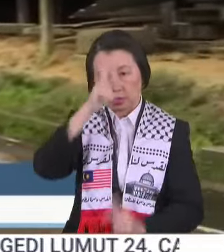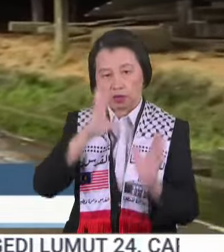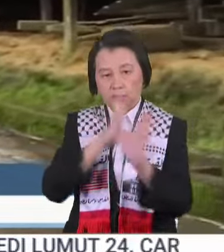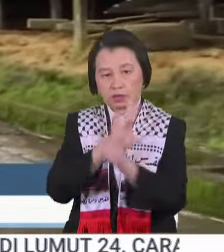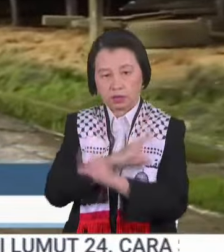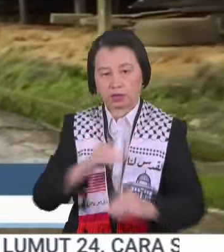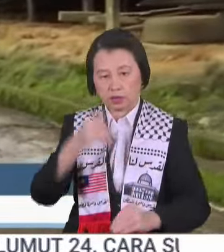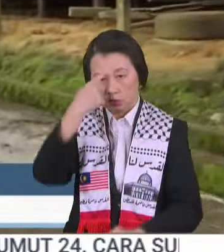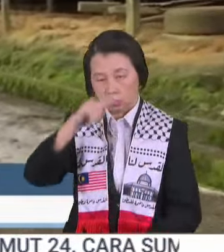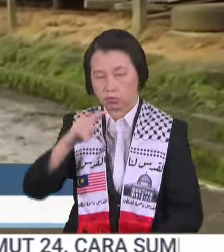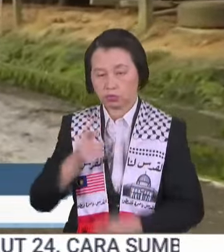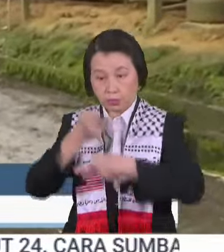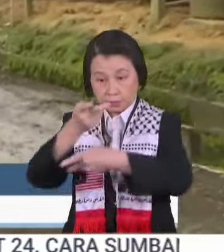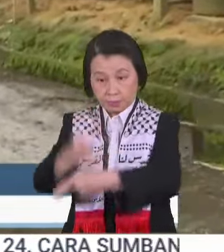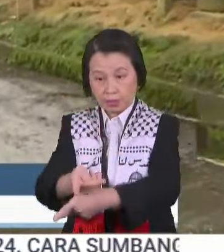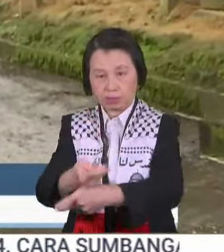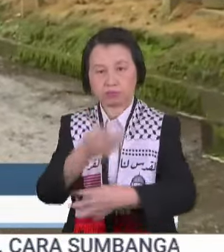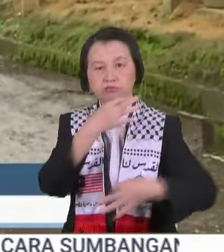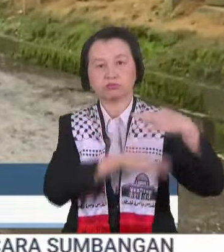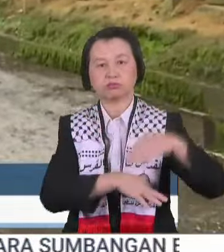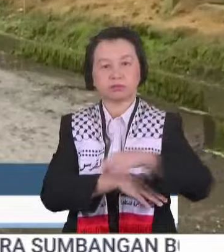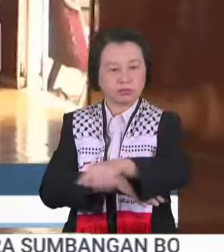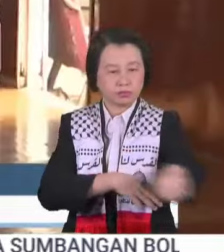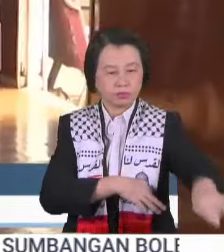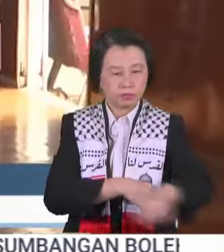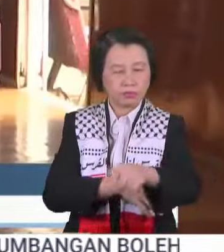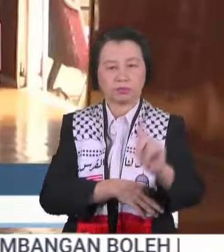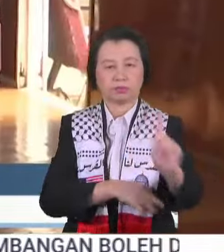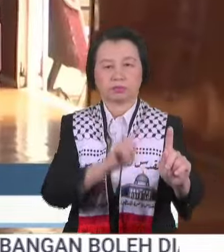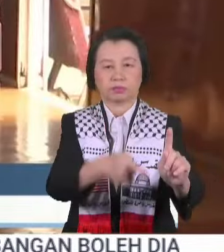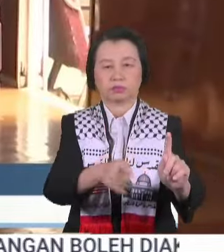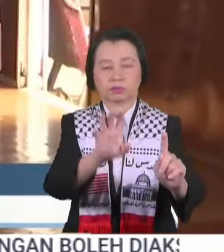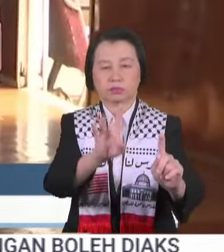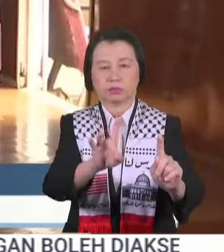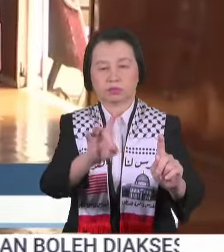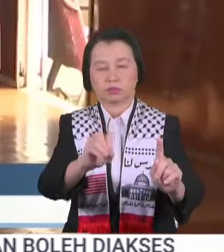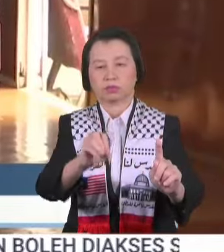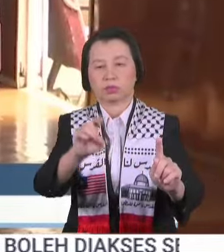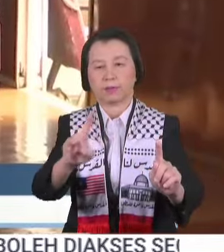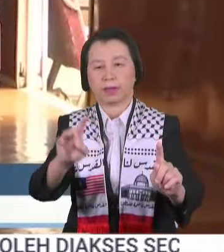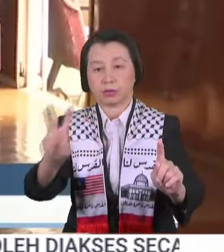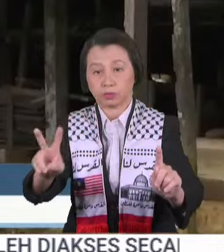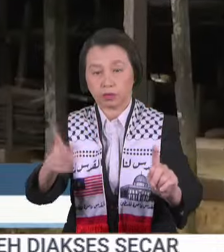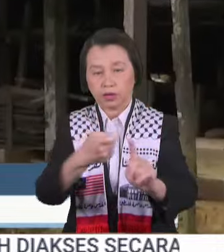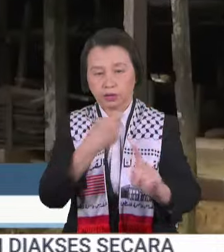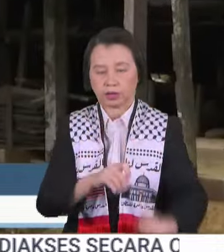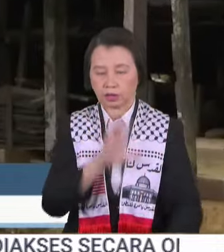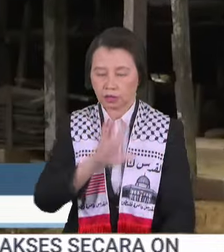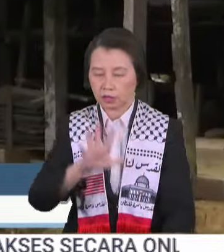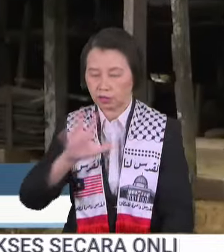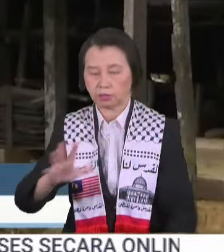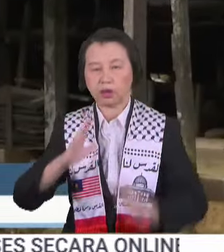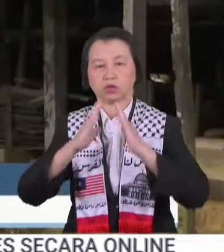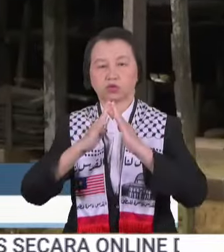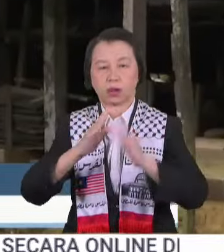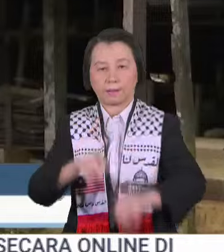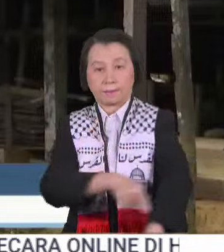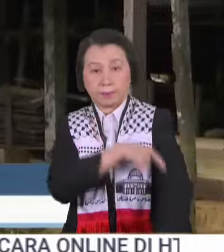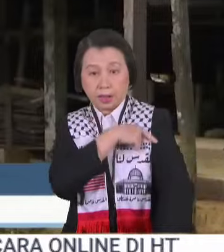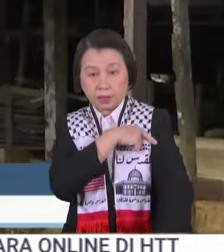bagi skim berkenaan yang akan memberi manfaat kepada 1,182 keluarga dari 55 buah rumah